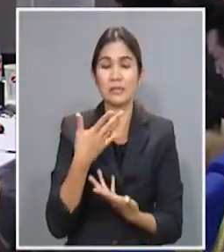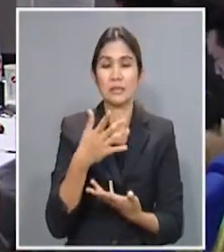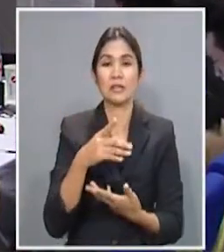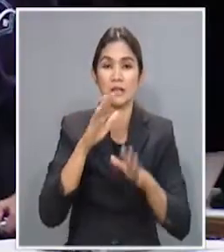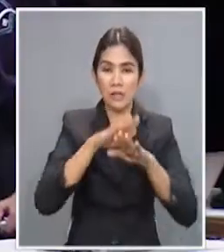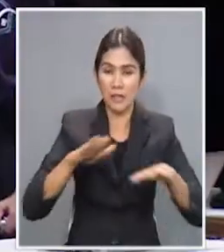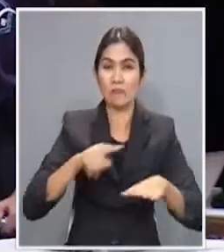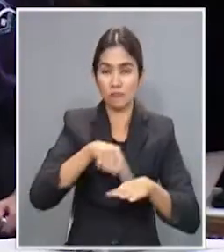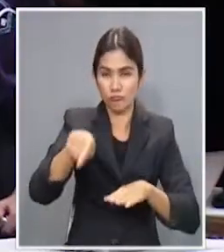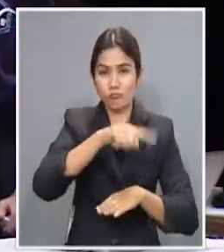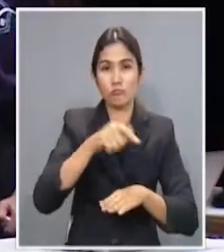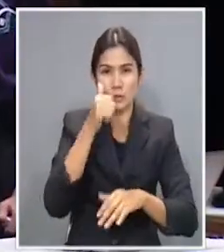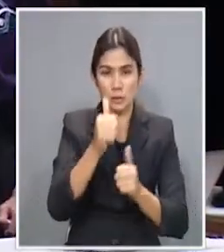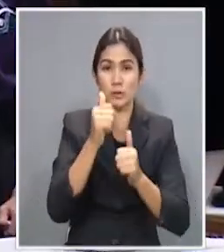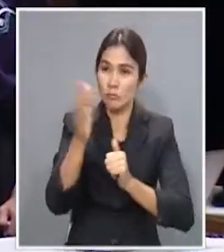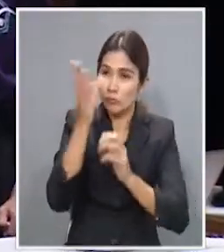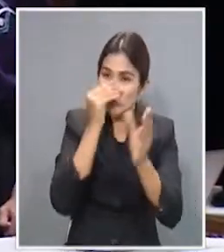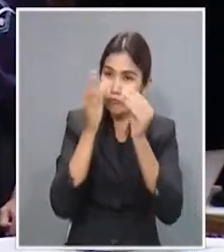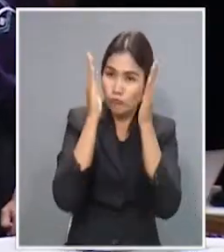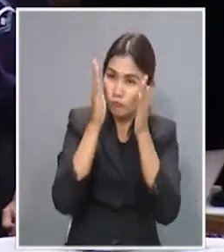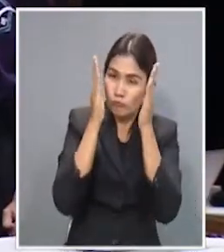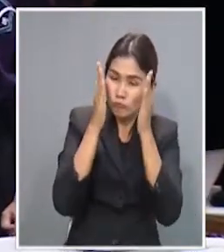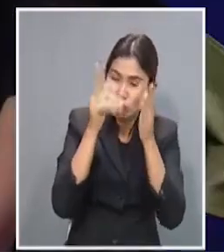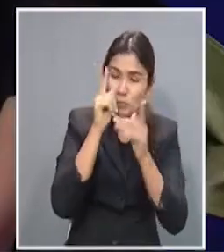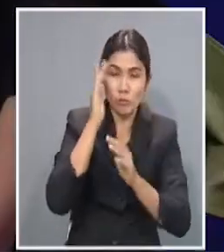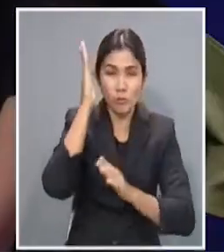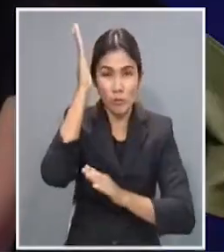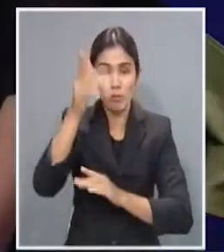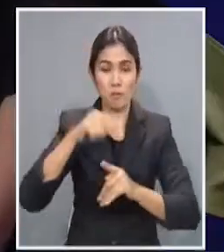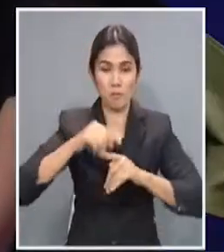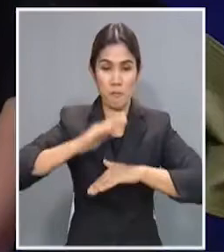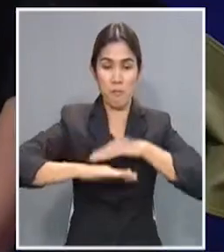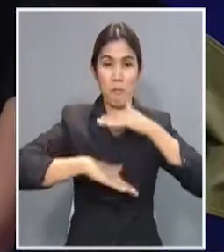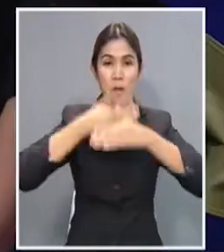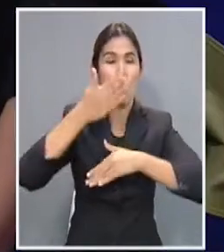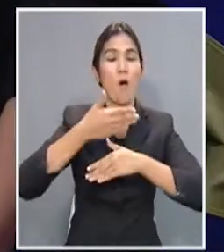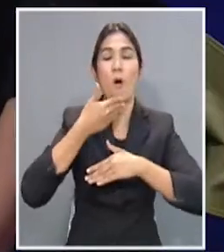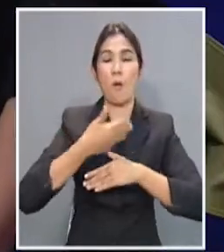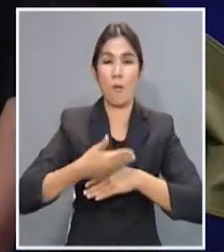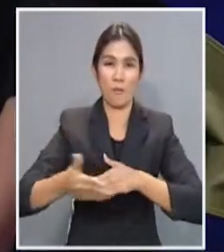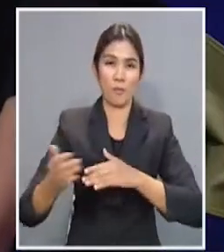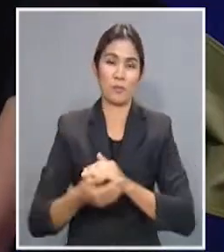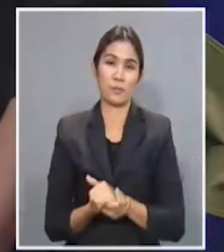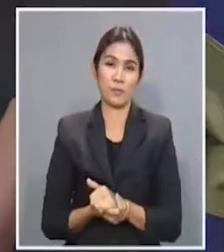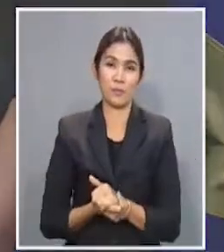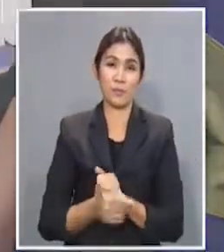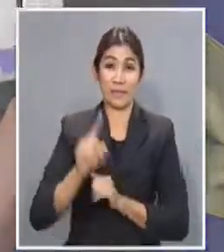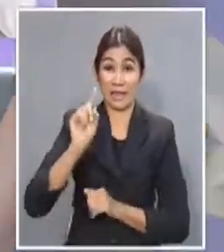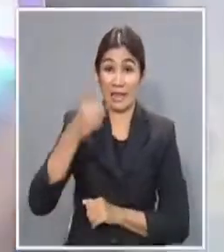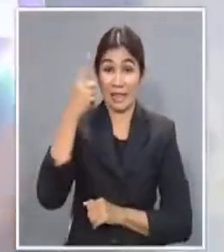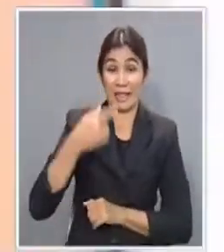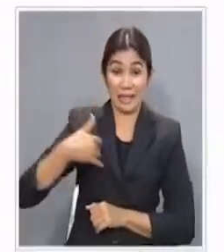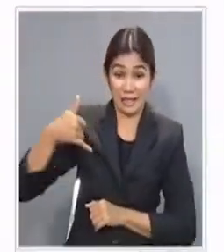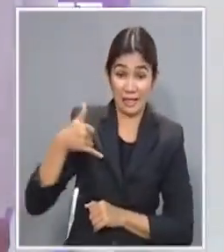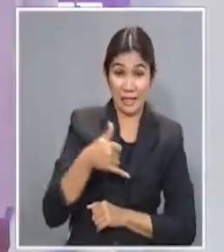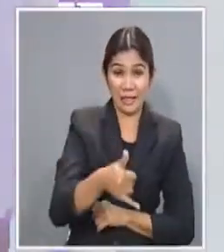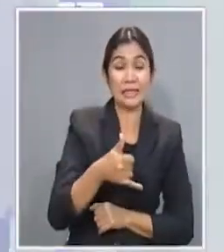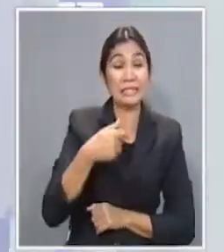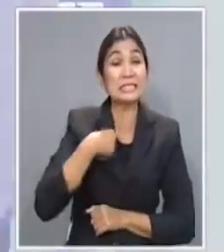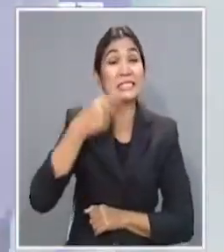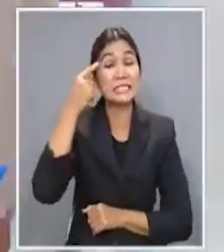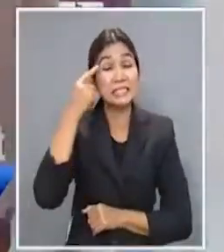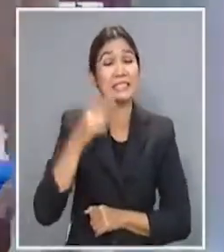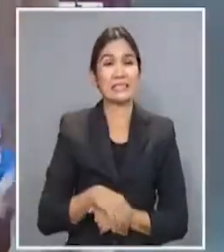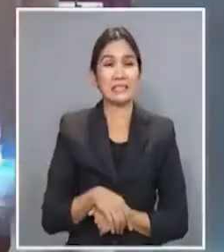ำความรู้ที่ได้รับจากการเข้าค่ายครั้งนี้ไปพัฒนาตนเองต่อไปเรื่อย ๆตอนที่เข้ามาเข้าค่ายนะครับก็แค่คิดว่าโ